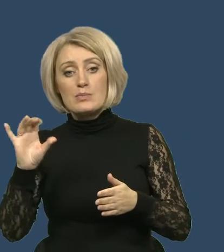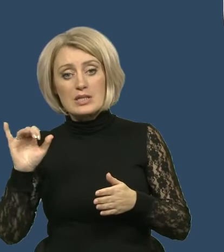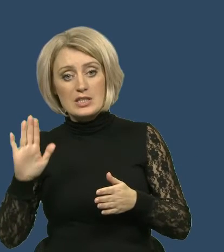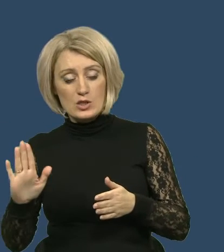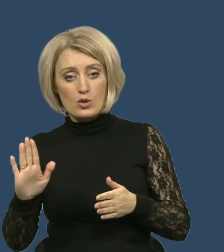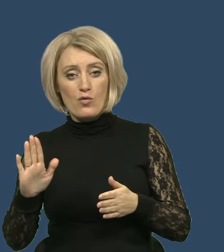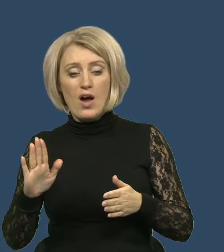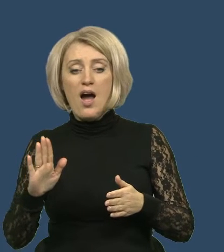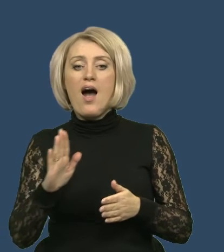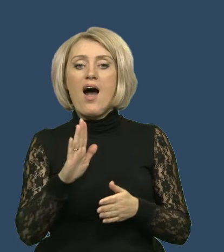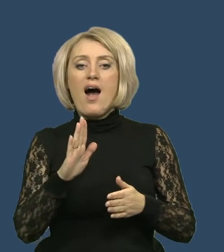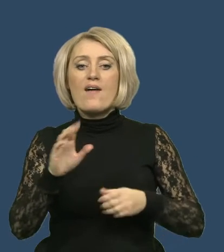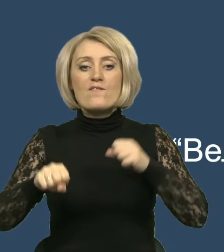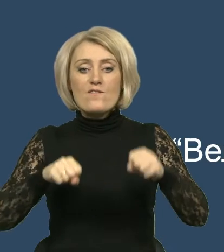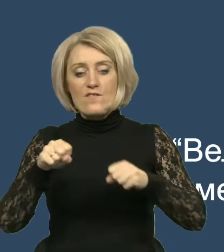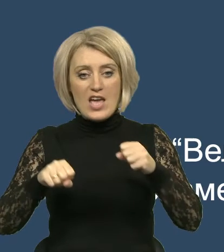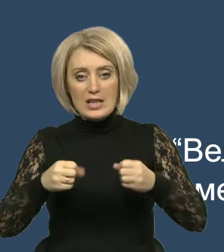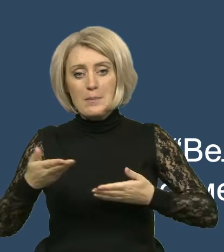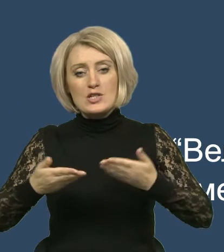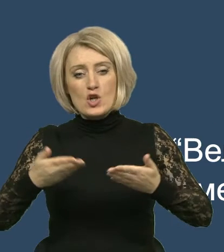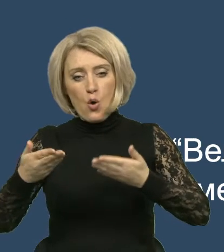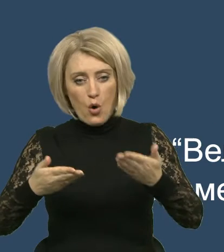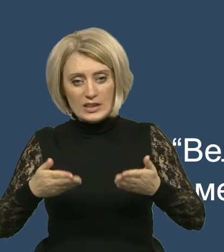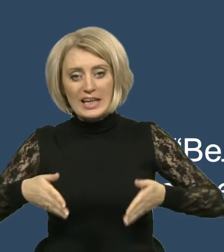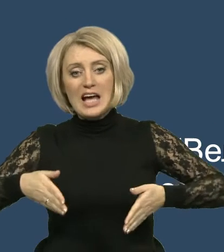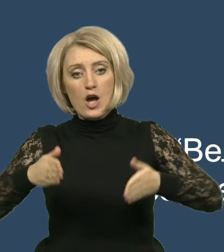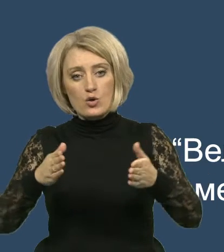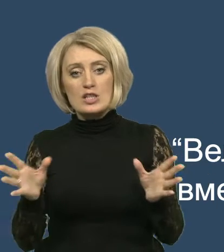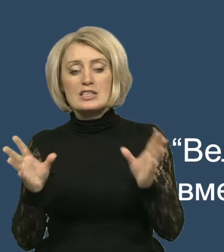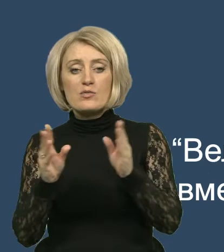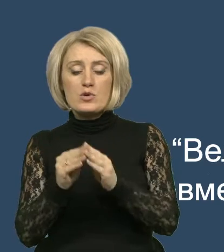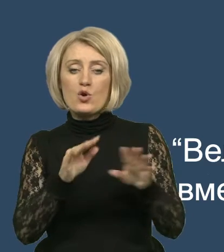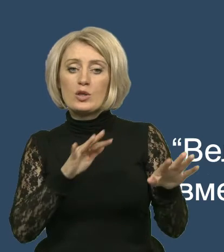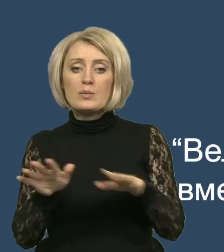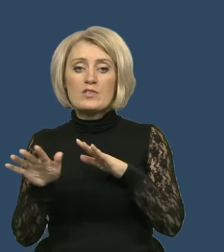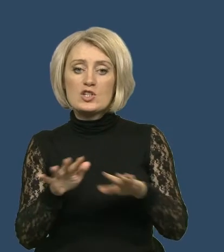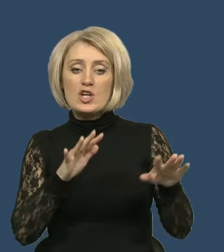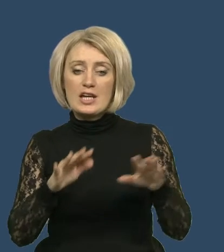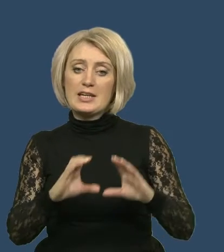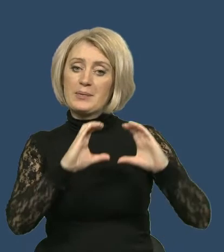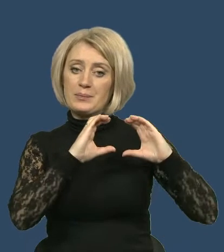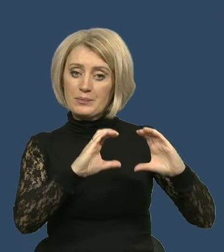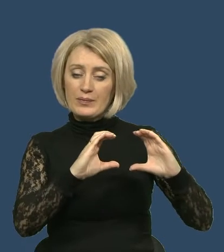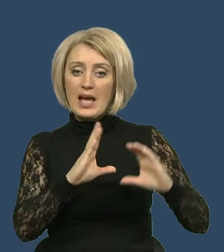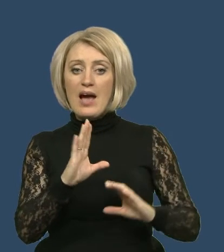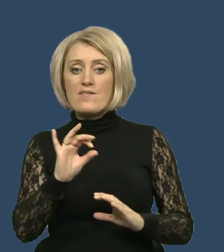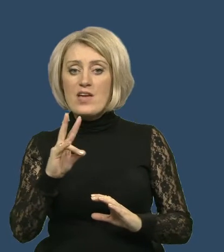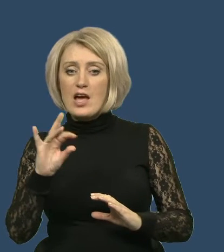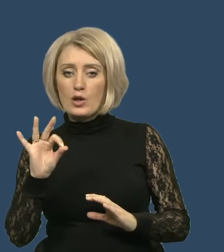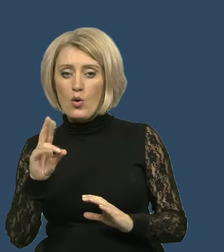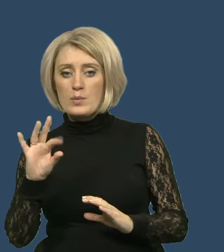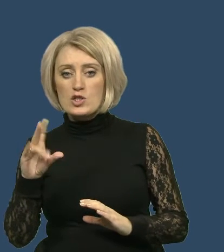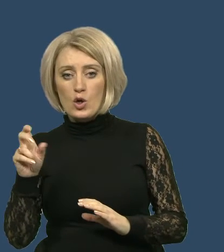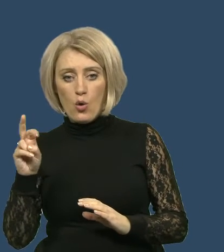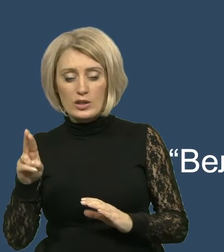велосипедистов. Велопешеходная дорожка с совмещенным движением. Велопешеходная